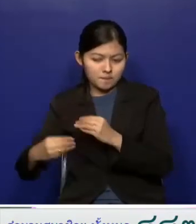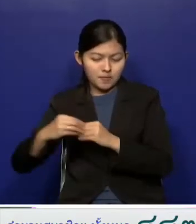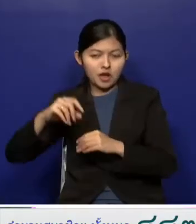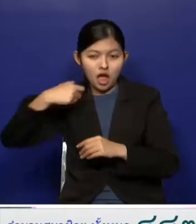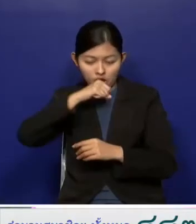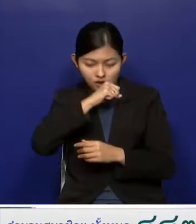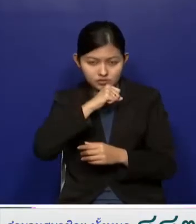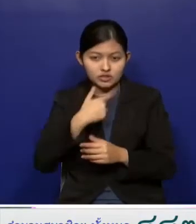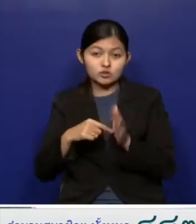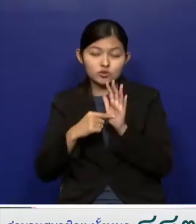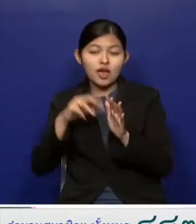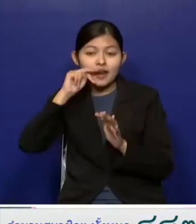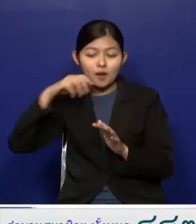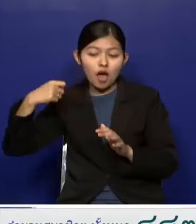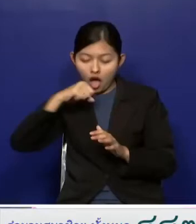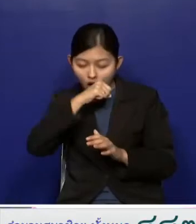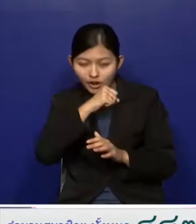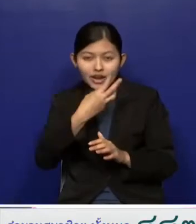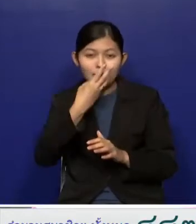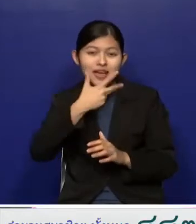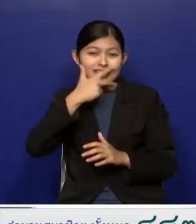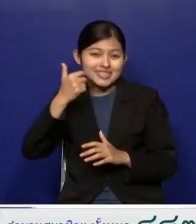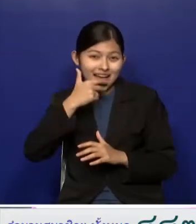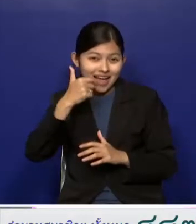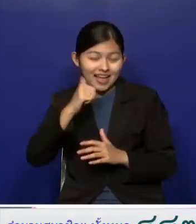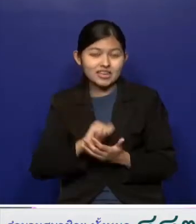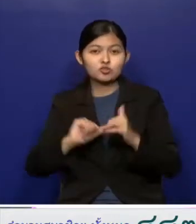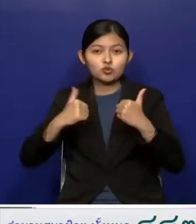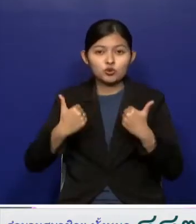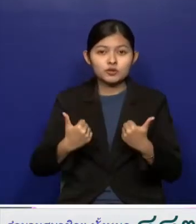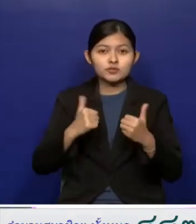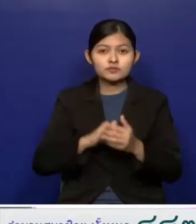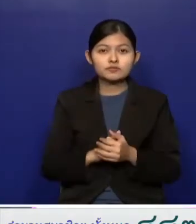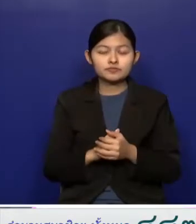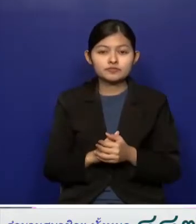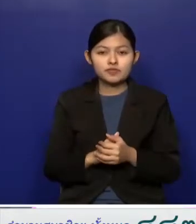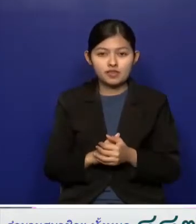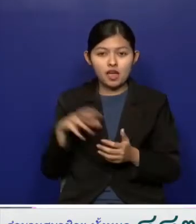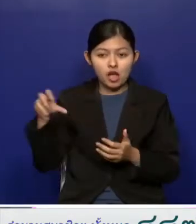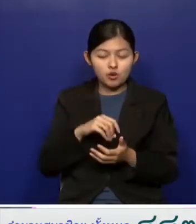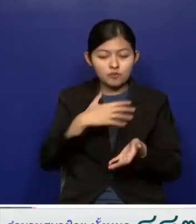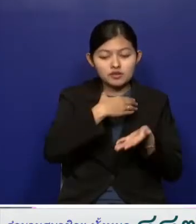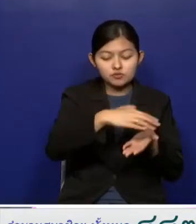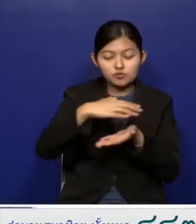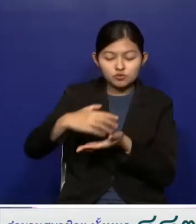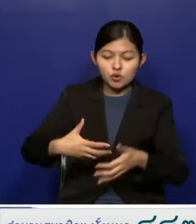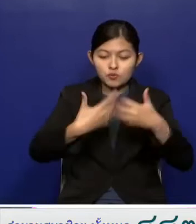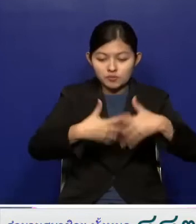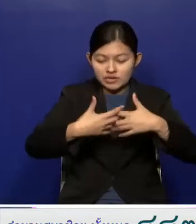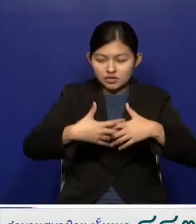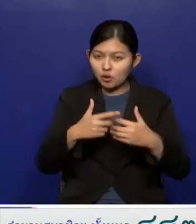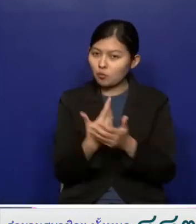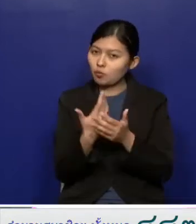น้ำอ้อยหรือน้ำตาลทรายปัจจุบันนำไปผลิตภัณฑ์อื่นที่มีมูลค่าสูง